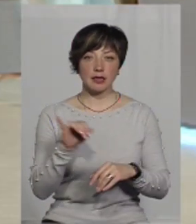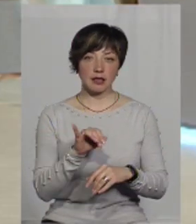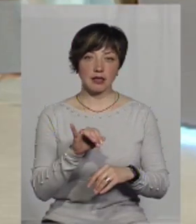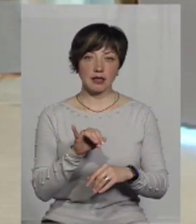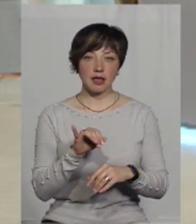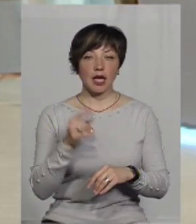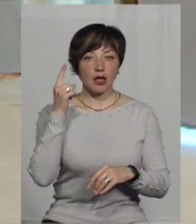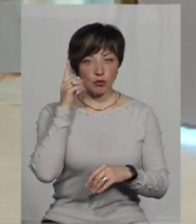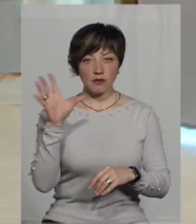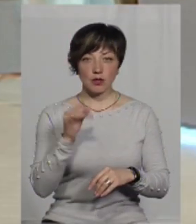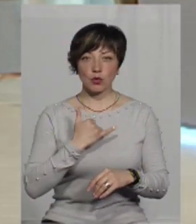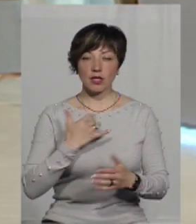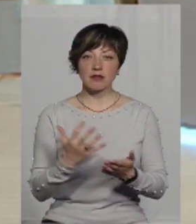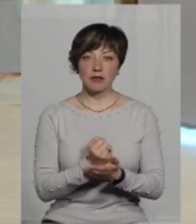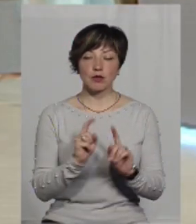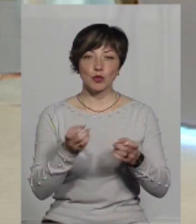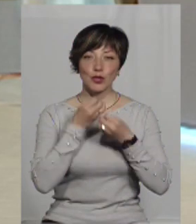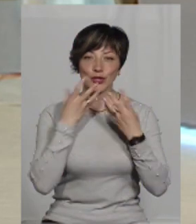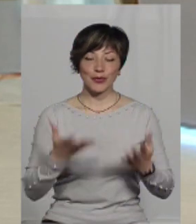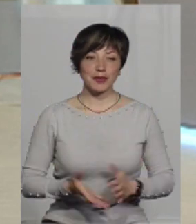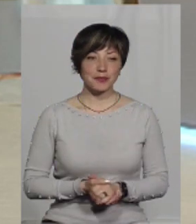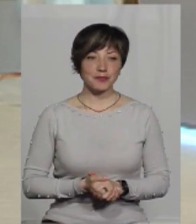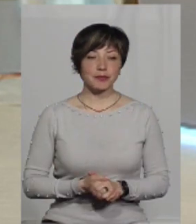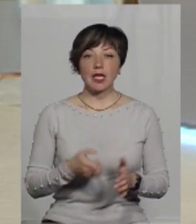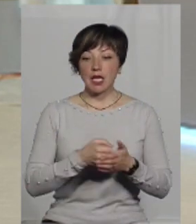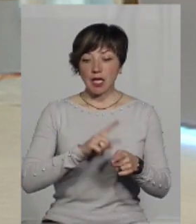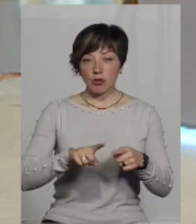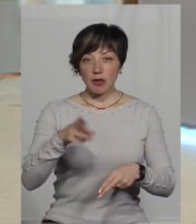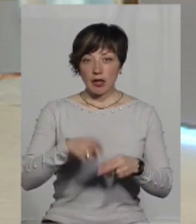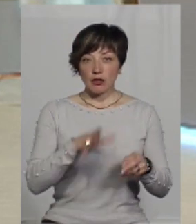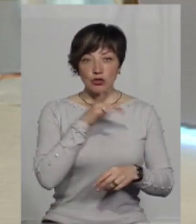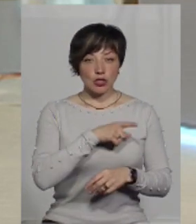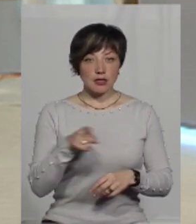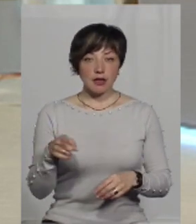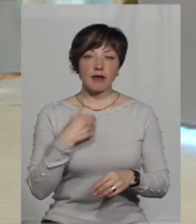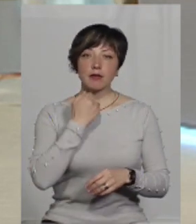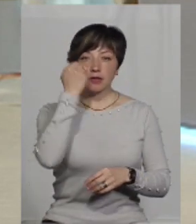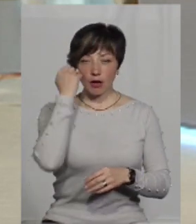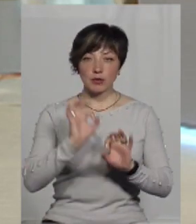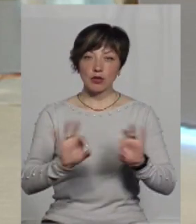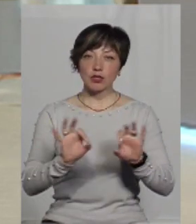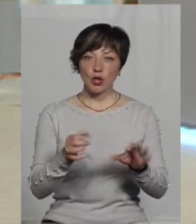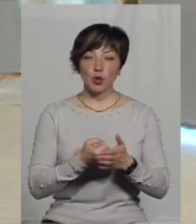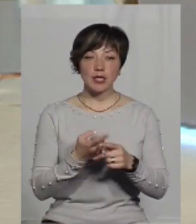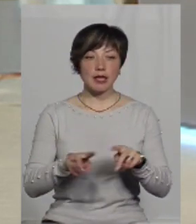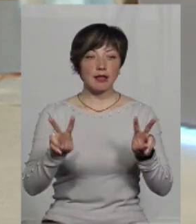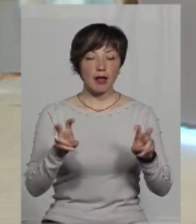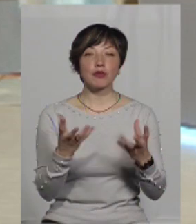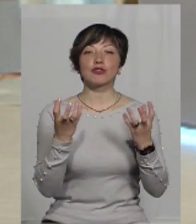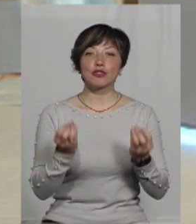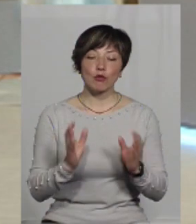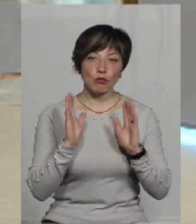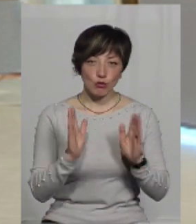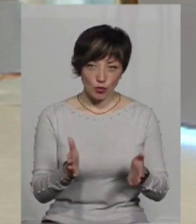І я думаю, все в нас вийде і все буде дуже добре. І добігає кінця час нашого ефіру. Я вам дякую за роз'яснення. До цієї теми ми